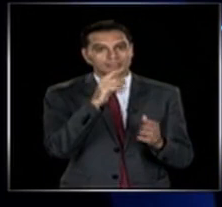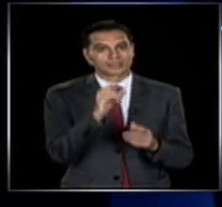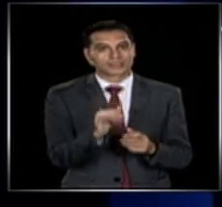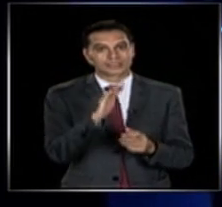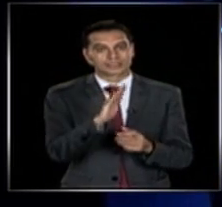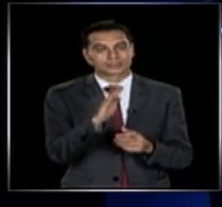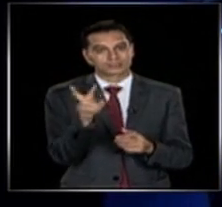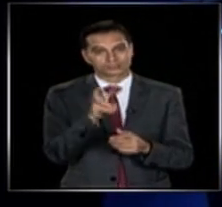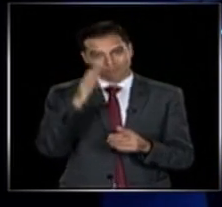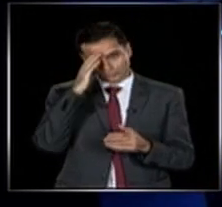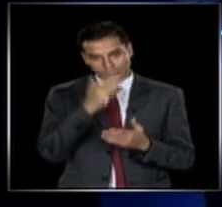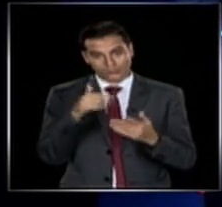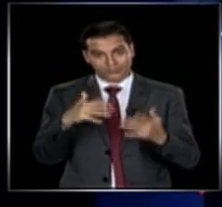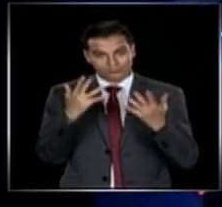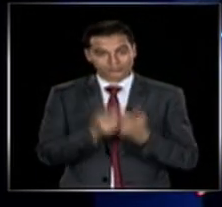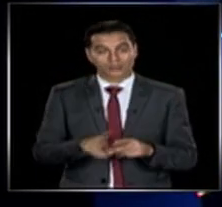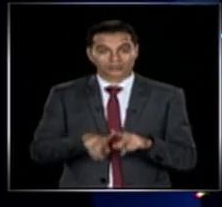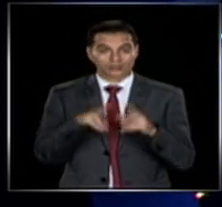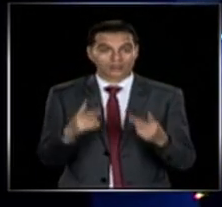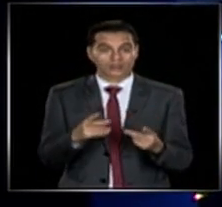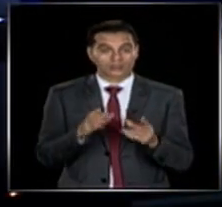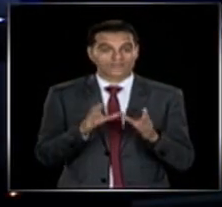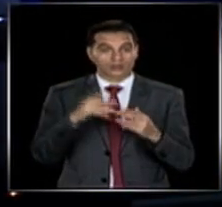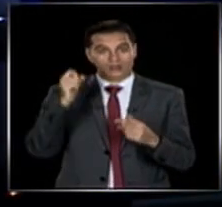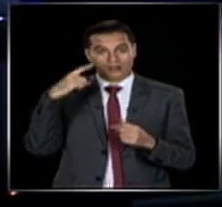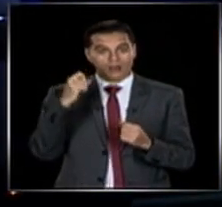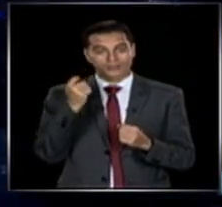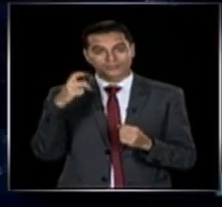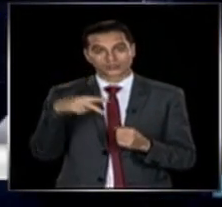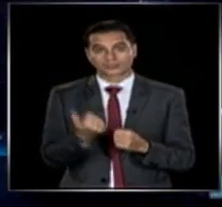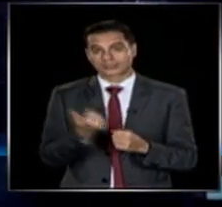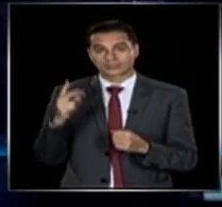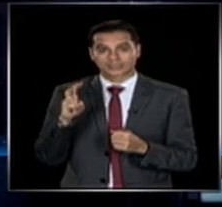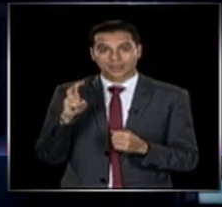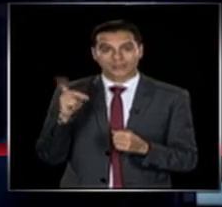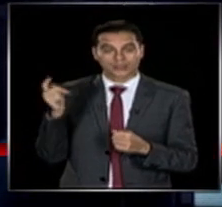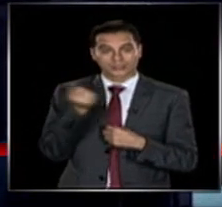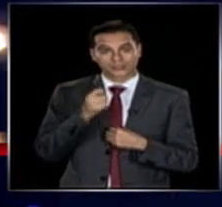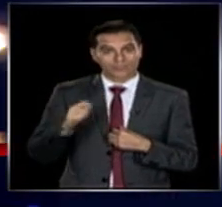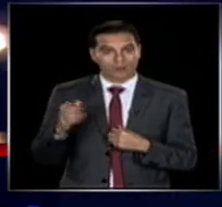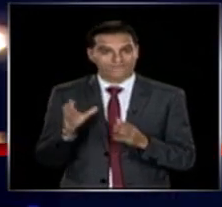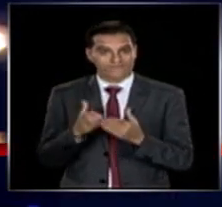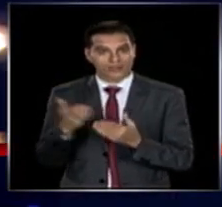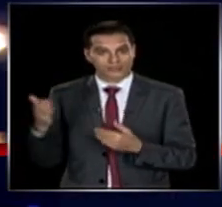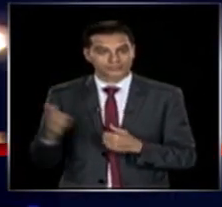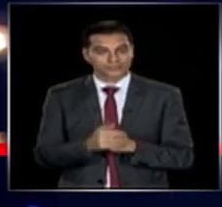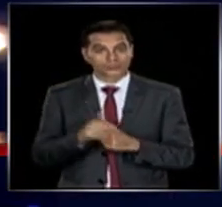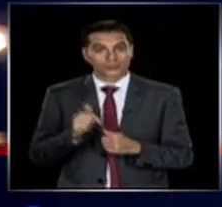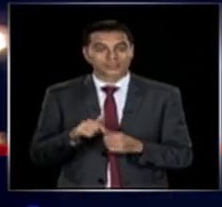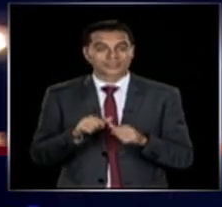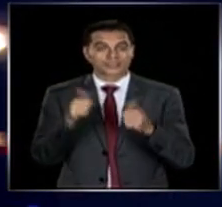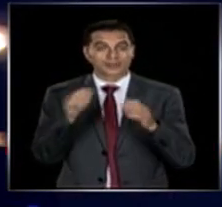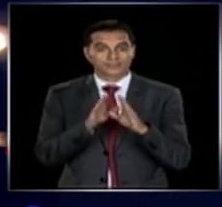نتيجة اتغيرت، 85 الرعد، 70 ساموراي. سينما